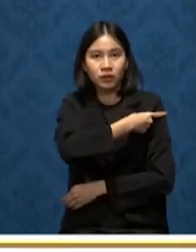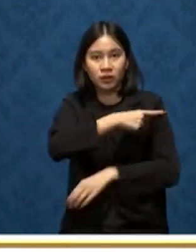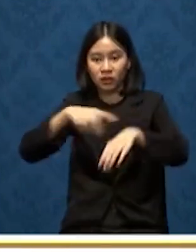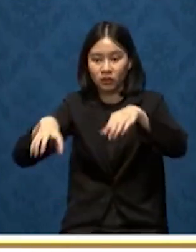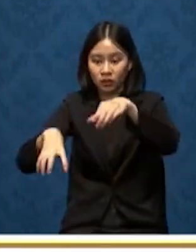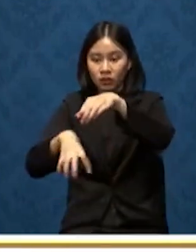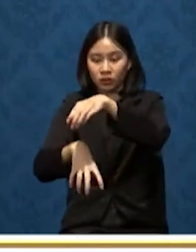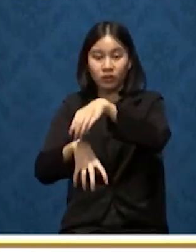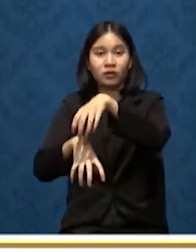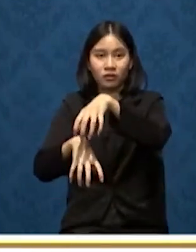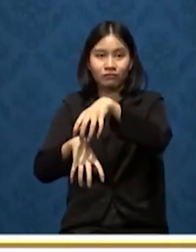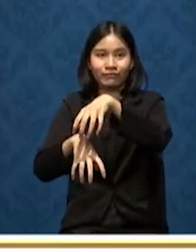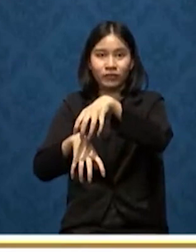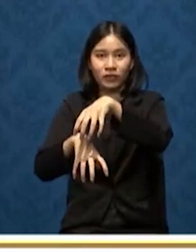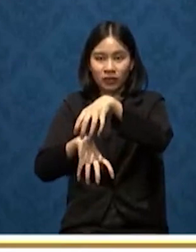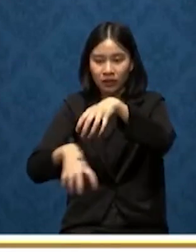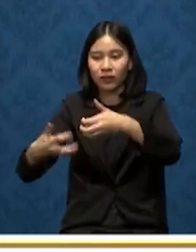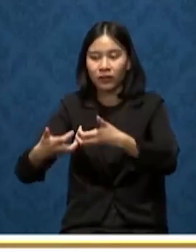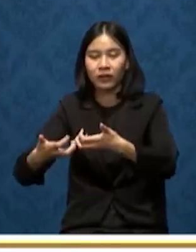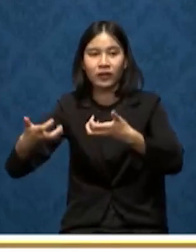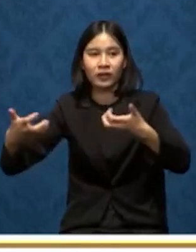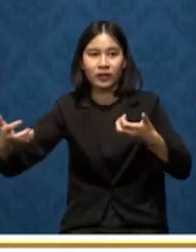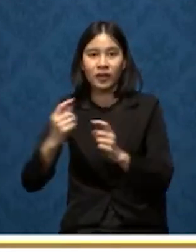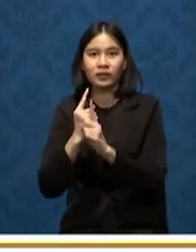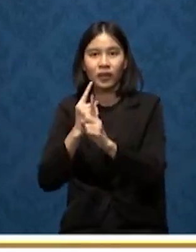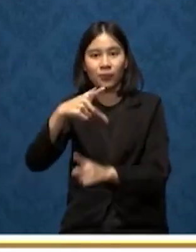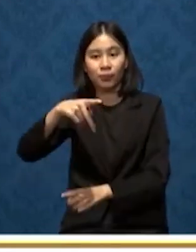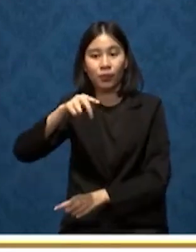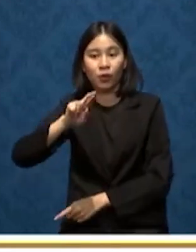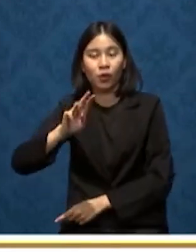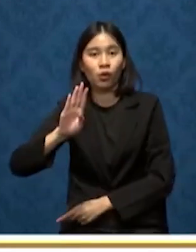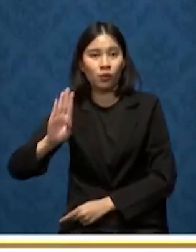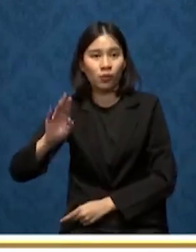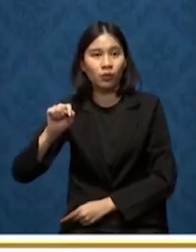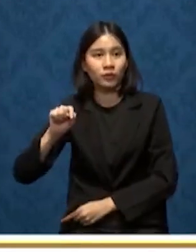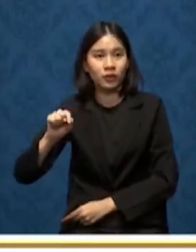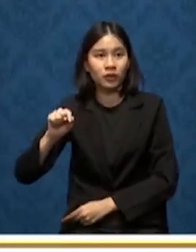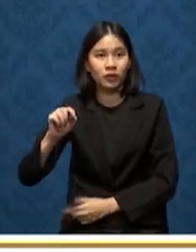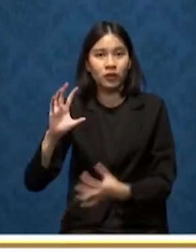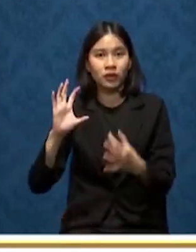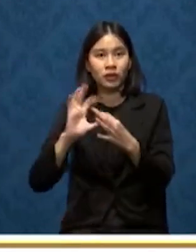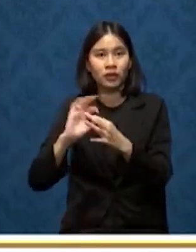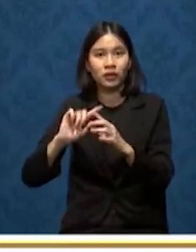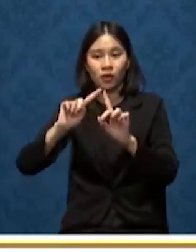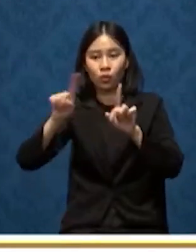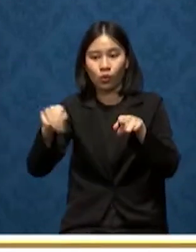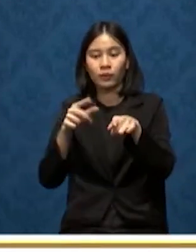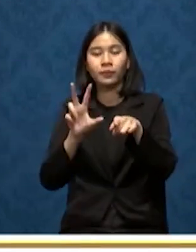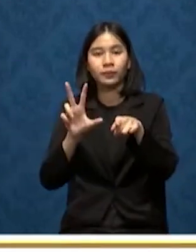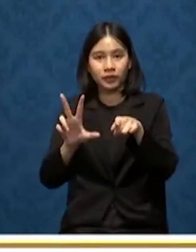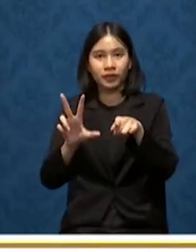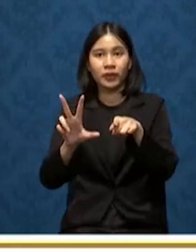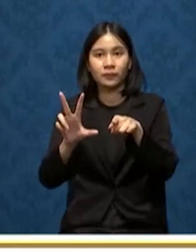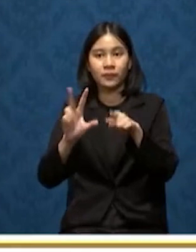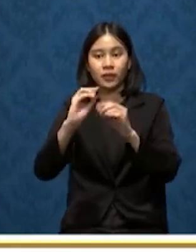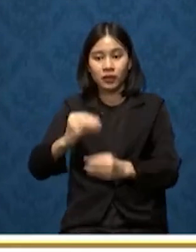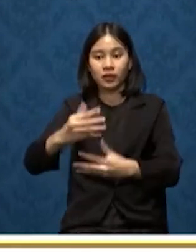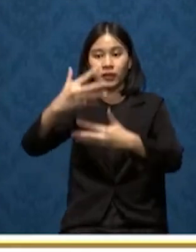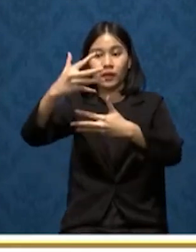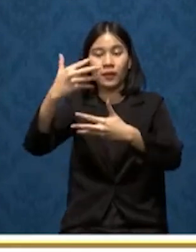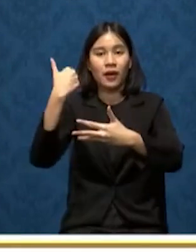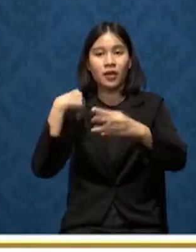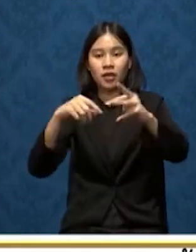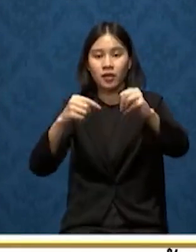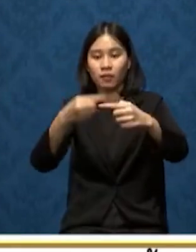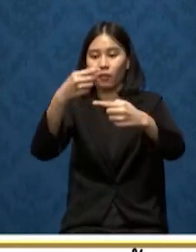ากรอดชีวตนอะไรในตามพรมหัดที่มีอยู่ซึ่งมัไปเกี่ยวกับวเลฟ 3ที่ปากฏอยู่ในหายมาต